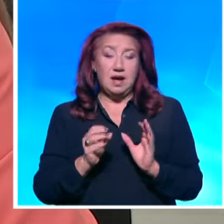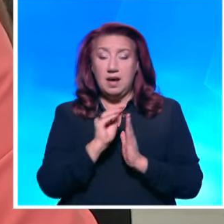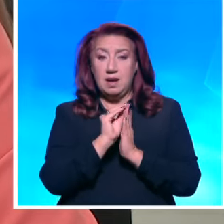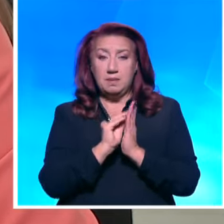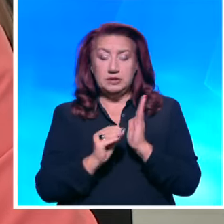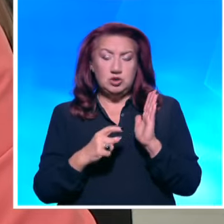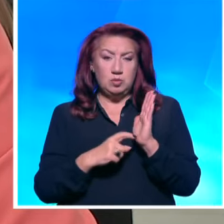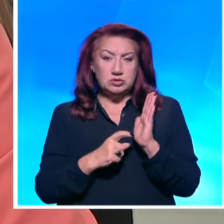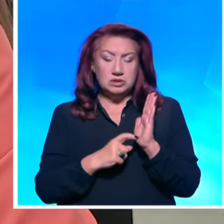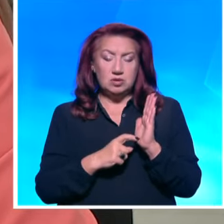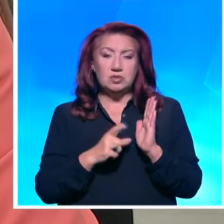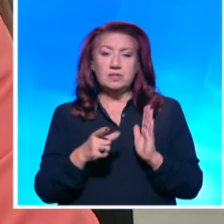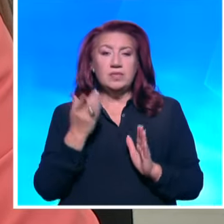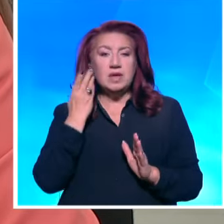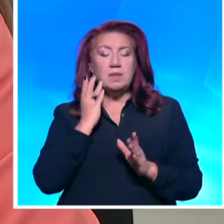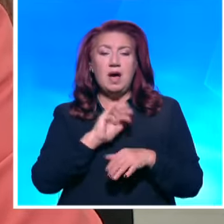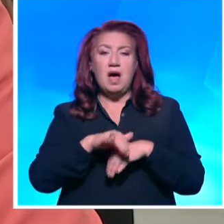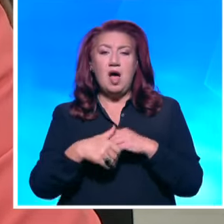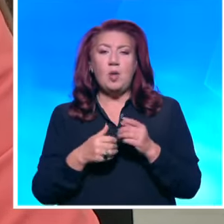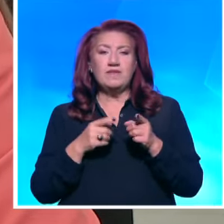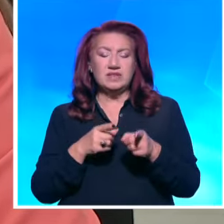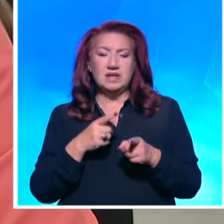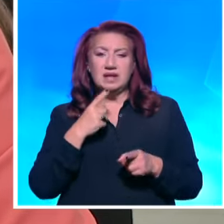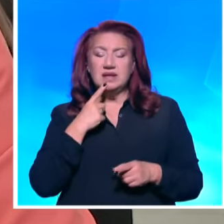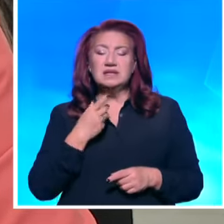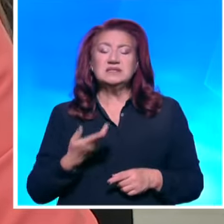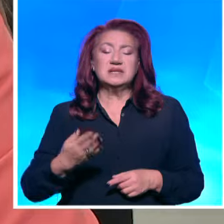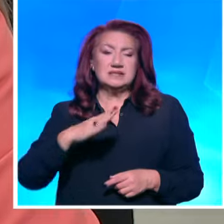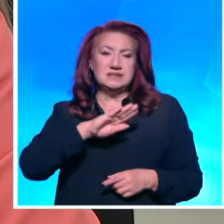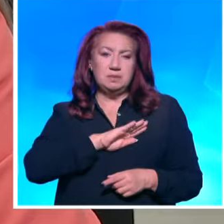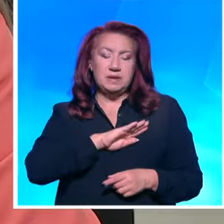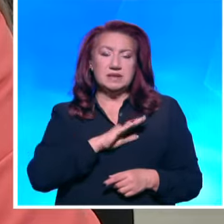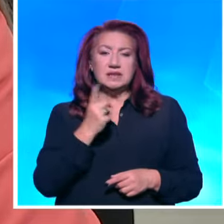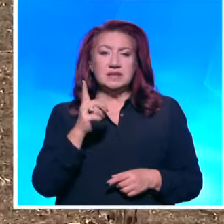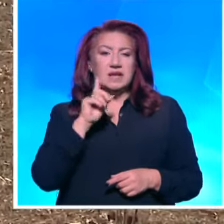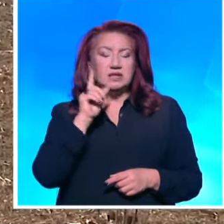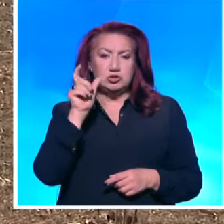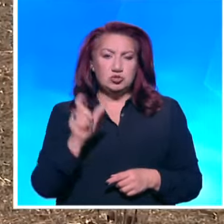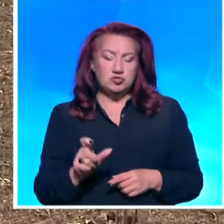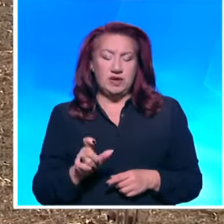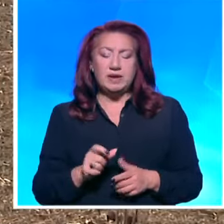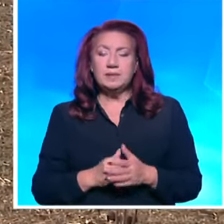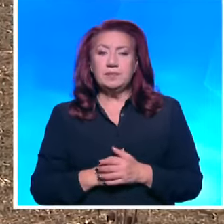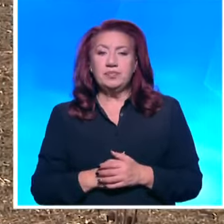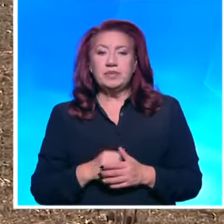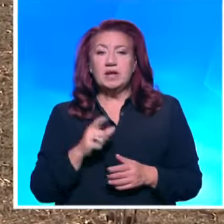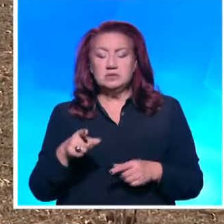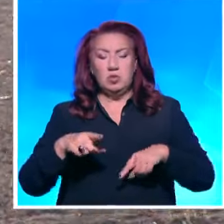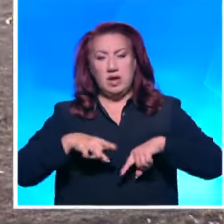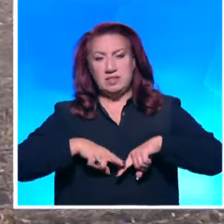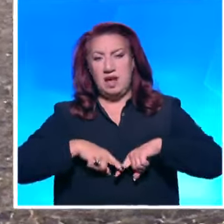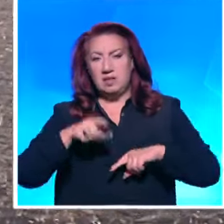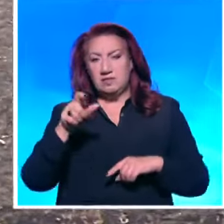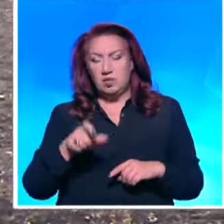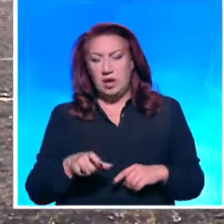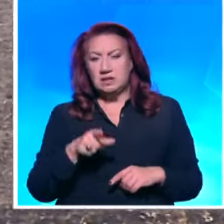му е предявено обвинение за настъпила смърт на едно лице и телесна повреда на друго лице. Според адвоката на собственика на балона, той